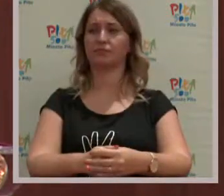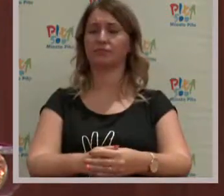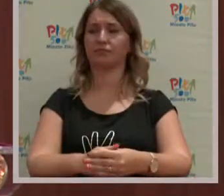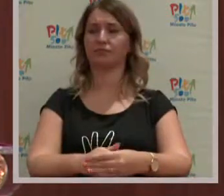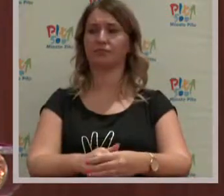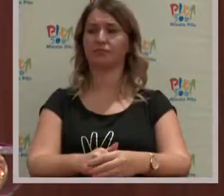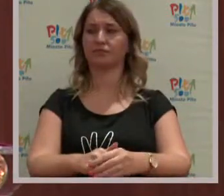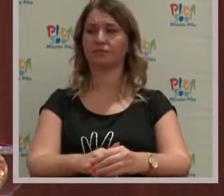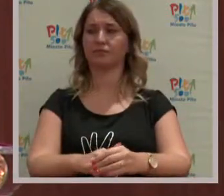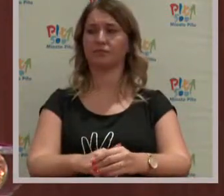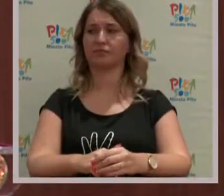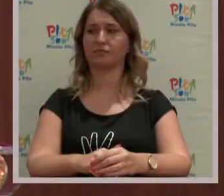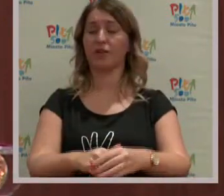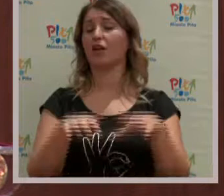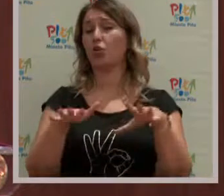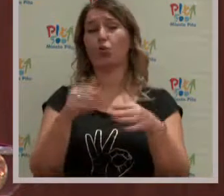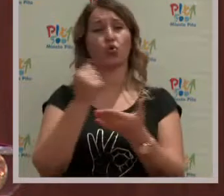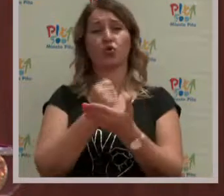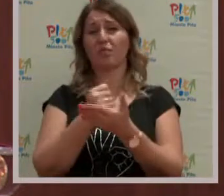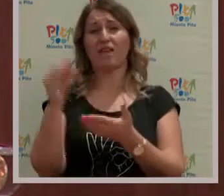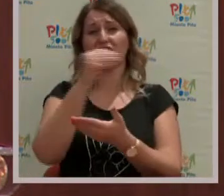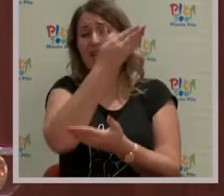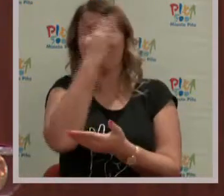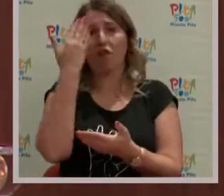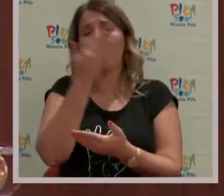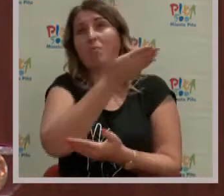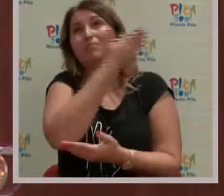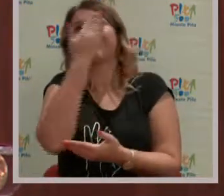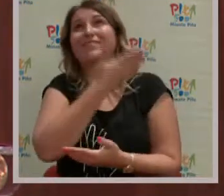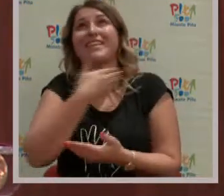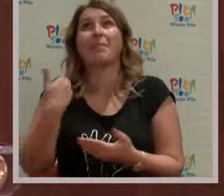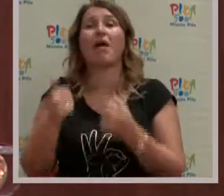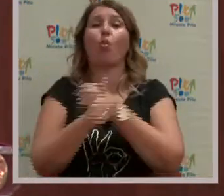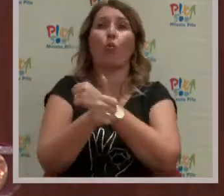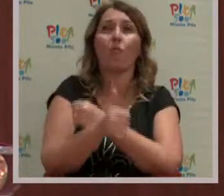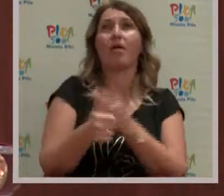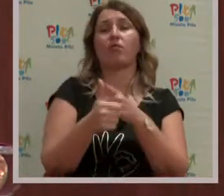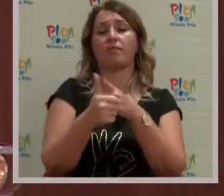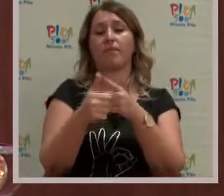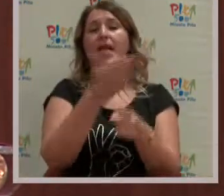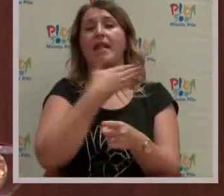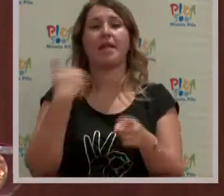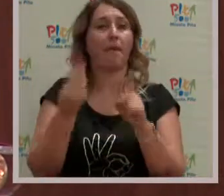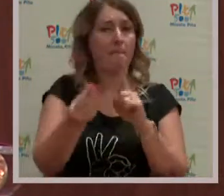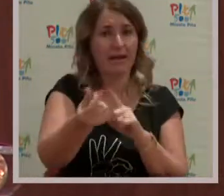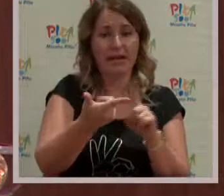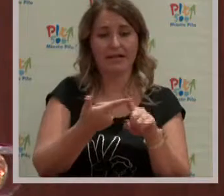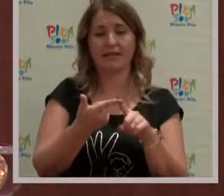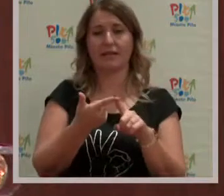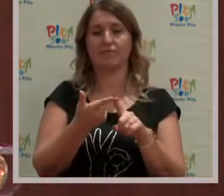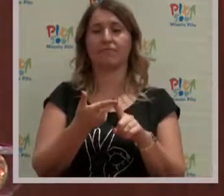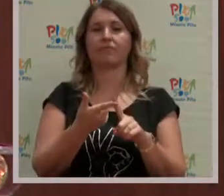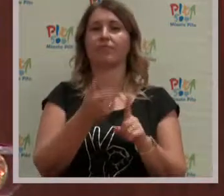bardzo wiele niewiadomych, oprócz tego, że nie ma tych dokumentów i pieniędzy. Nie wiadomo, jak będzie postępowanie w